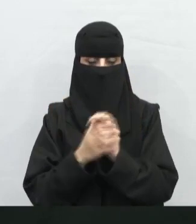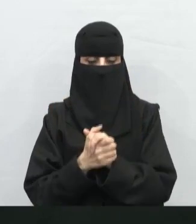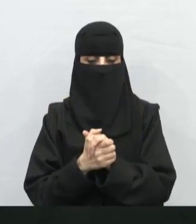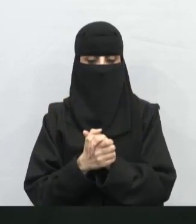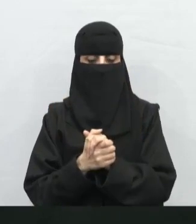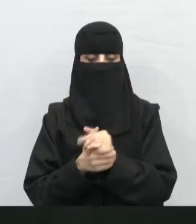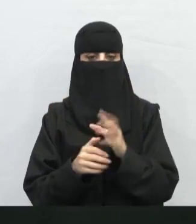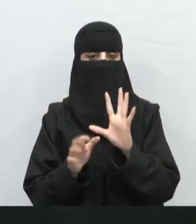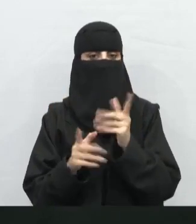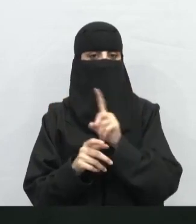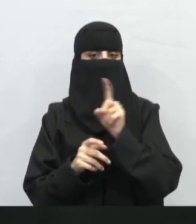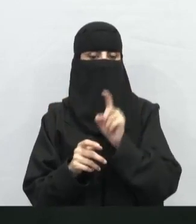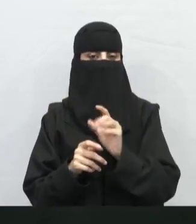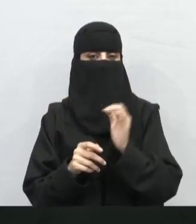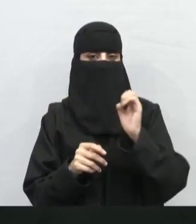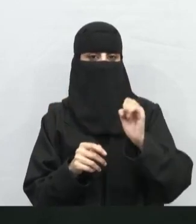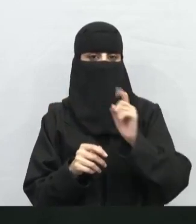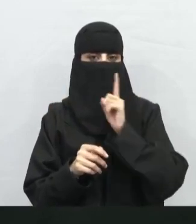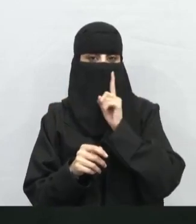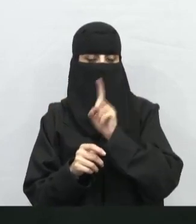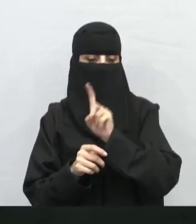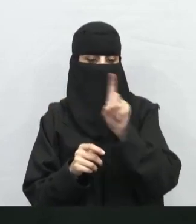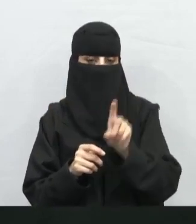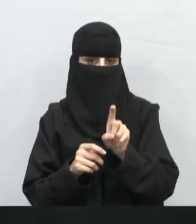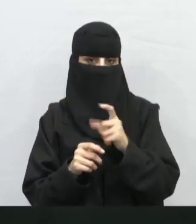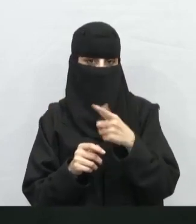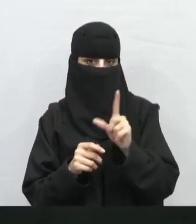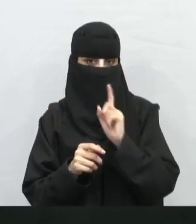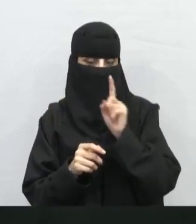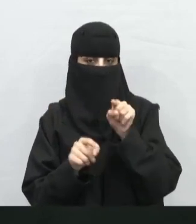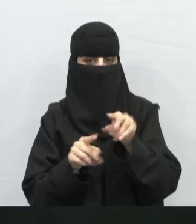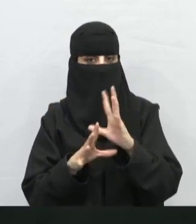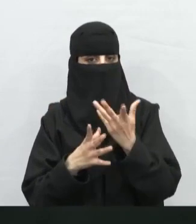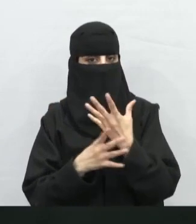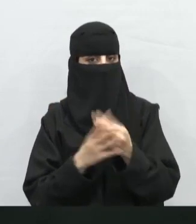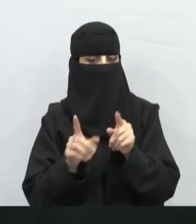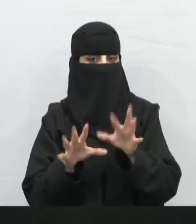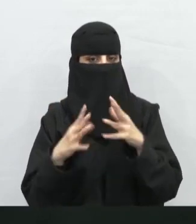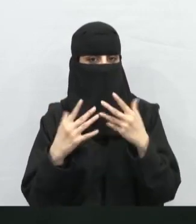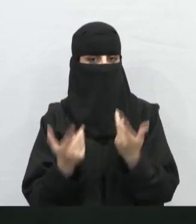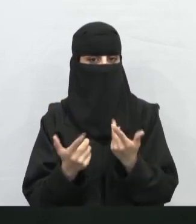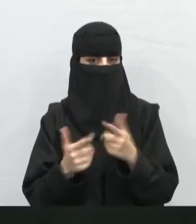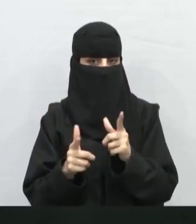عن السؤال الام تسال فتقول ما بك يا بنيه ماذا قال صالح